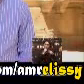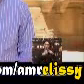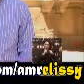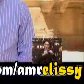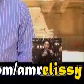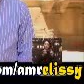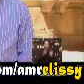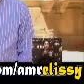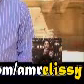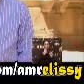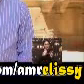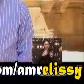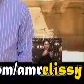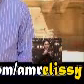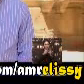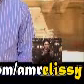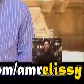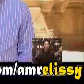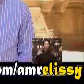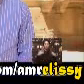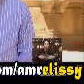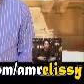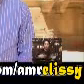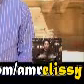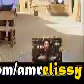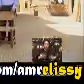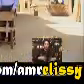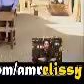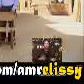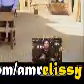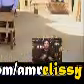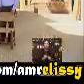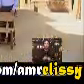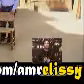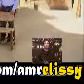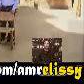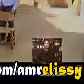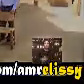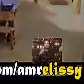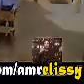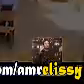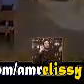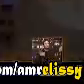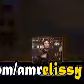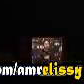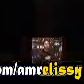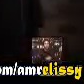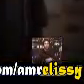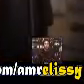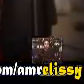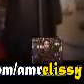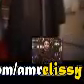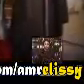لصيدلية ومعرض ملابس. شوف التقرير.